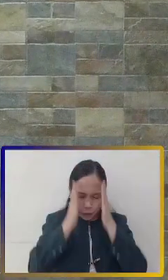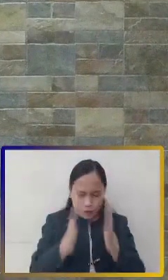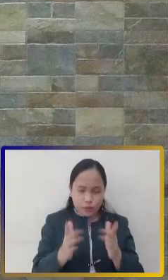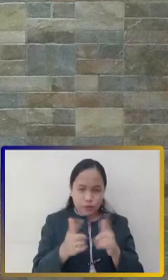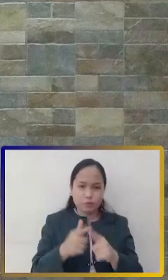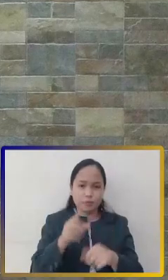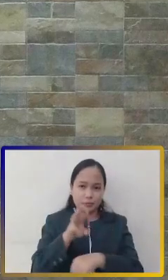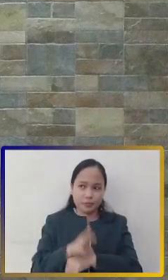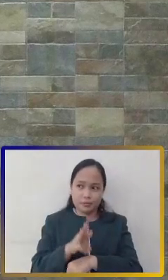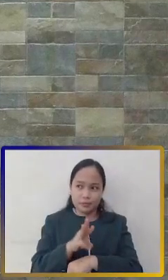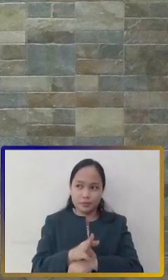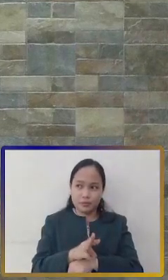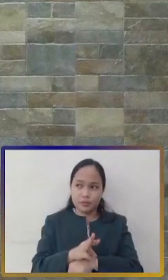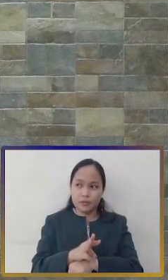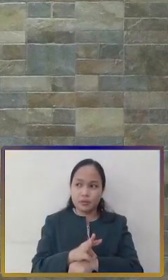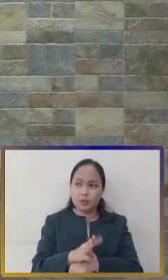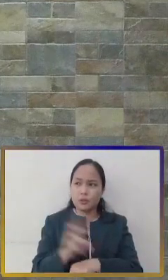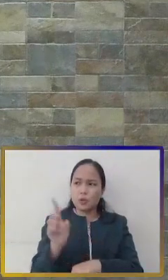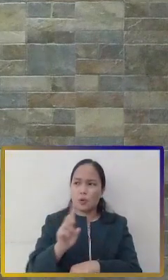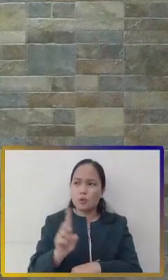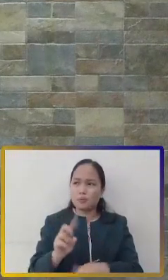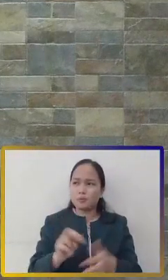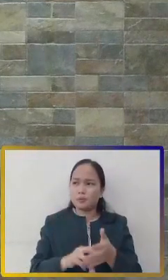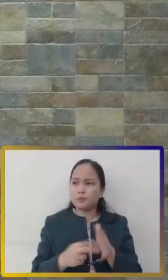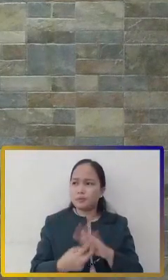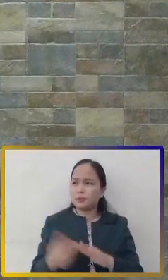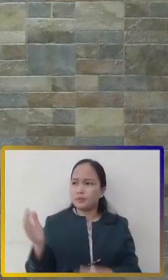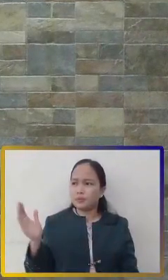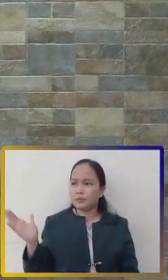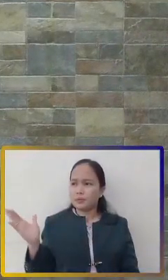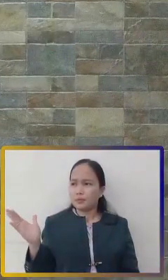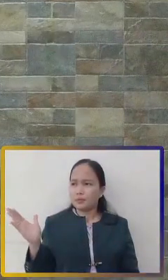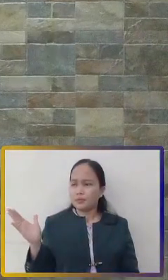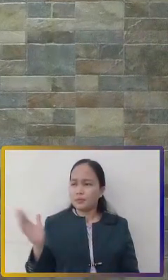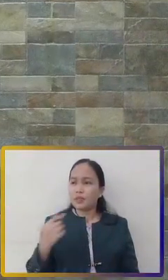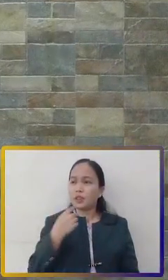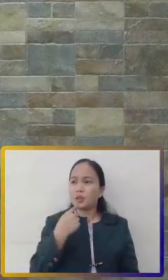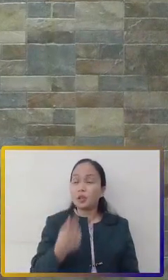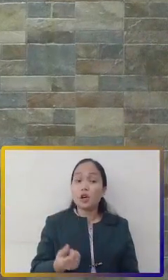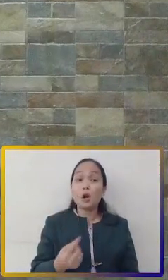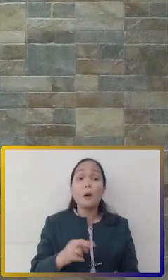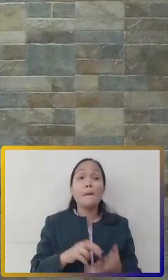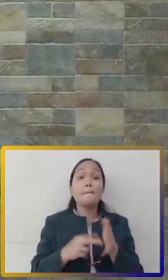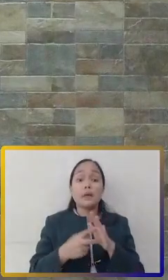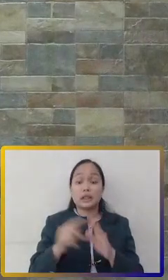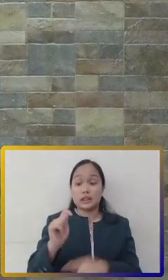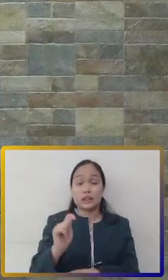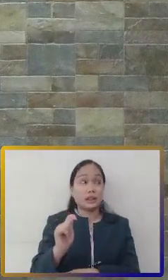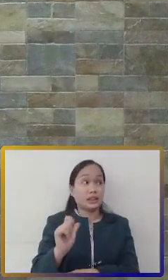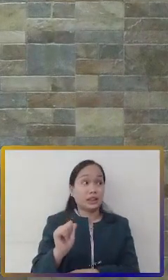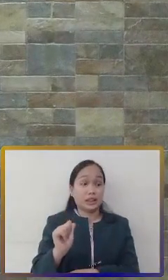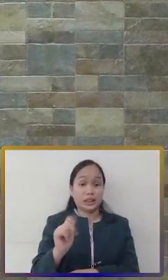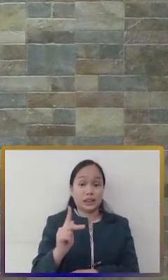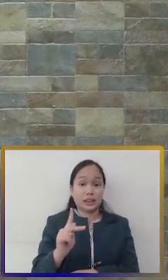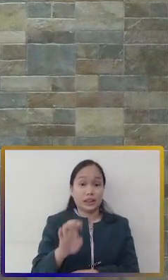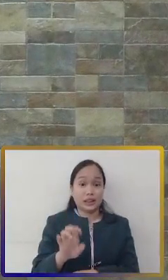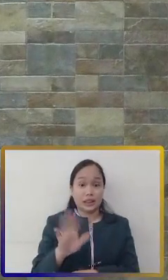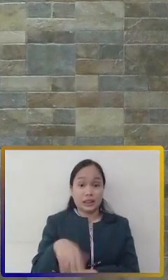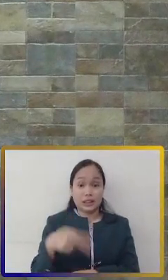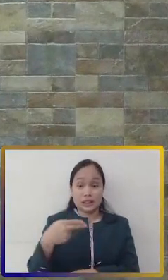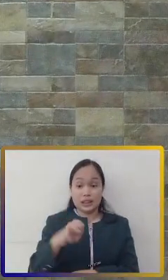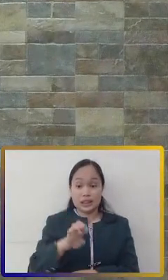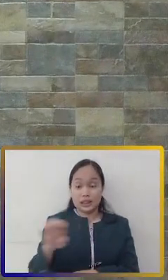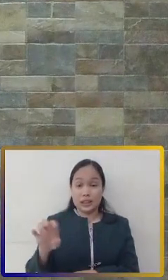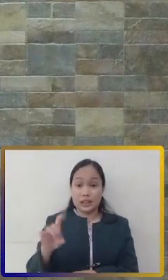ministry. What does it mean? This means that we have, the word take heed here not only means to preserve